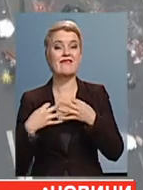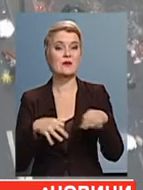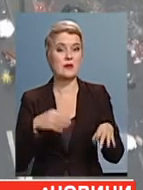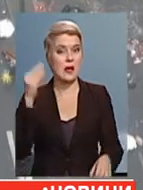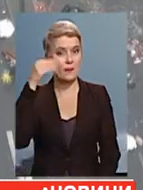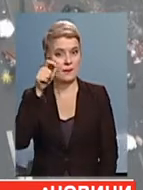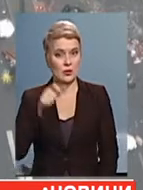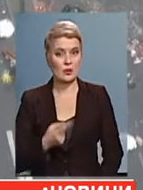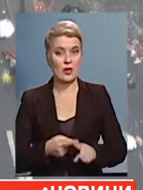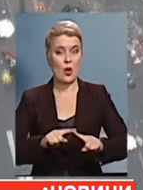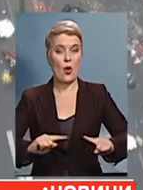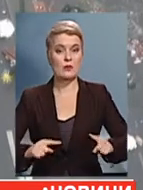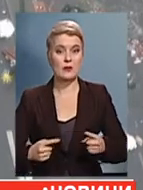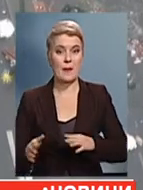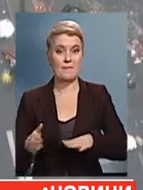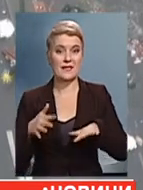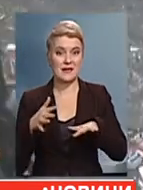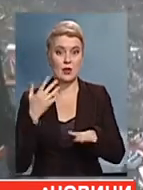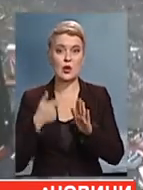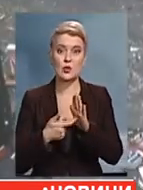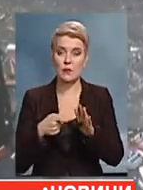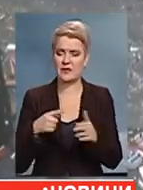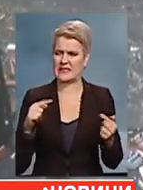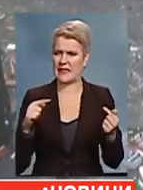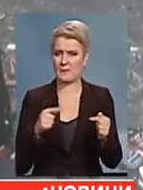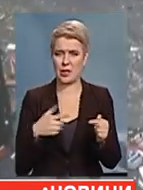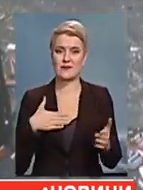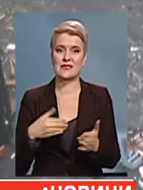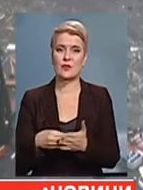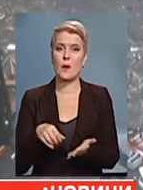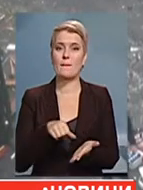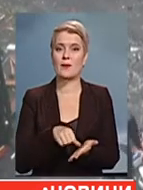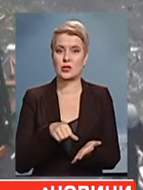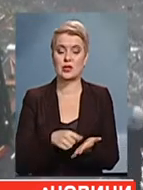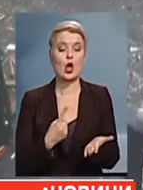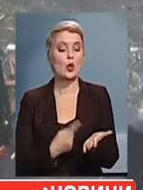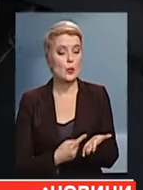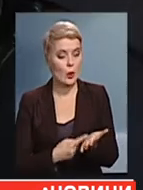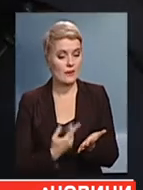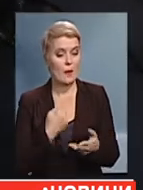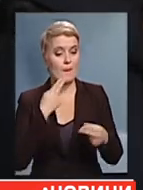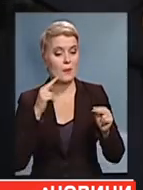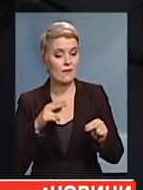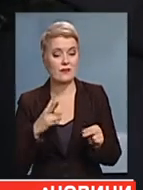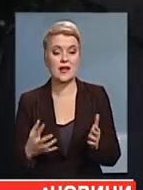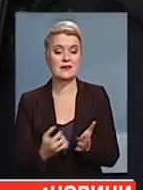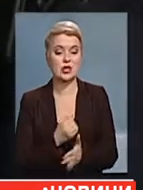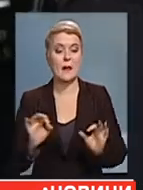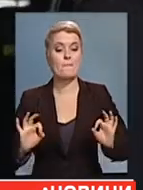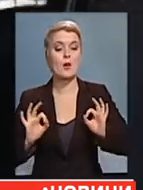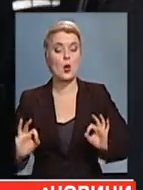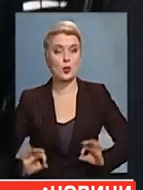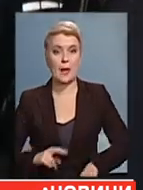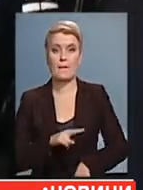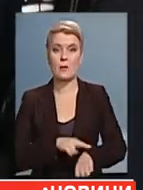Чоловіка затримали одразу після атаки, але під час допиту він заперечив свою причетність до нападу. Доказів його провини не знайшла й прокуратура. У